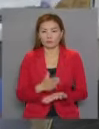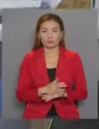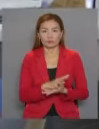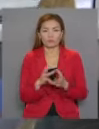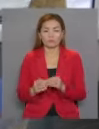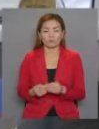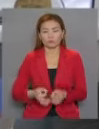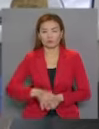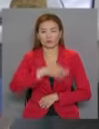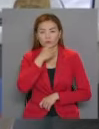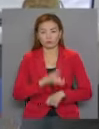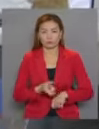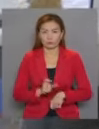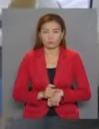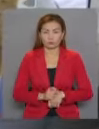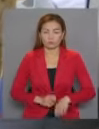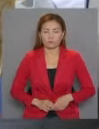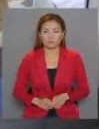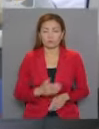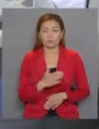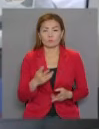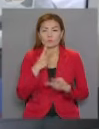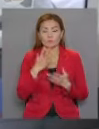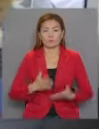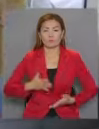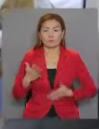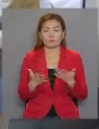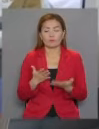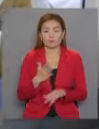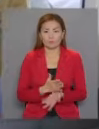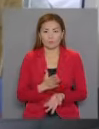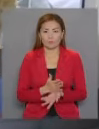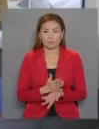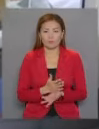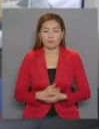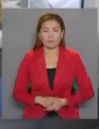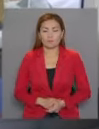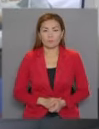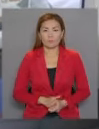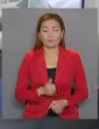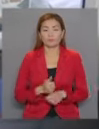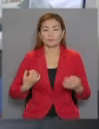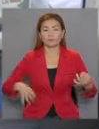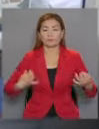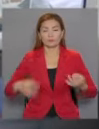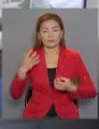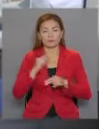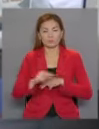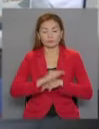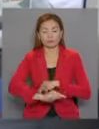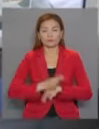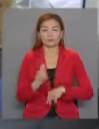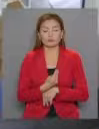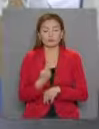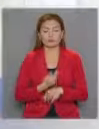Оларға қатты ұнайды деген ойдамыз. Олар бізді өте жақсы қарсы алды. Негізі домбыраны жақсы үйрену үшін